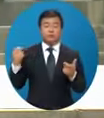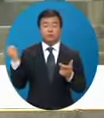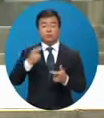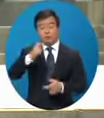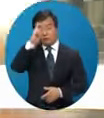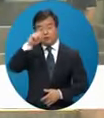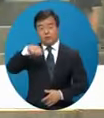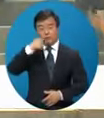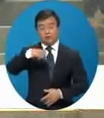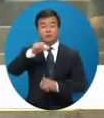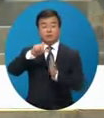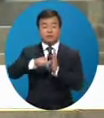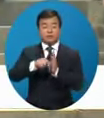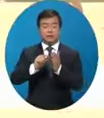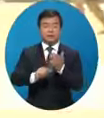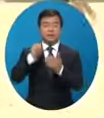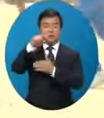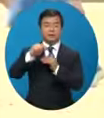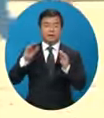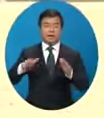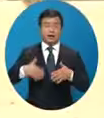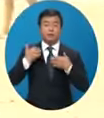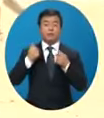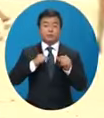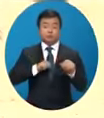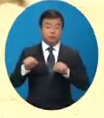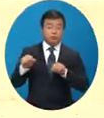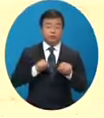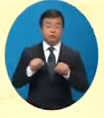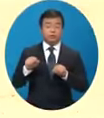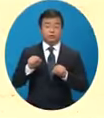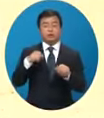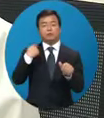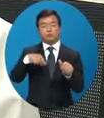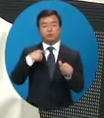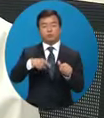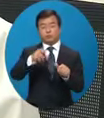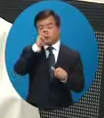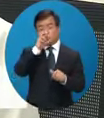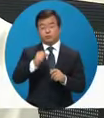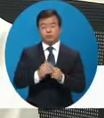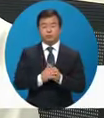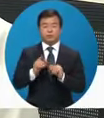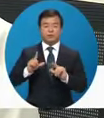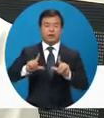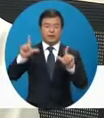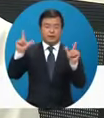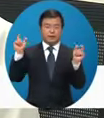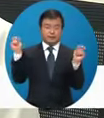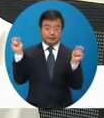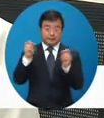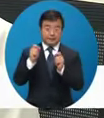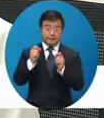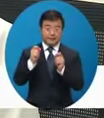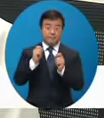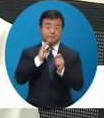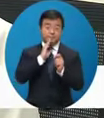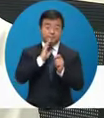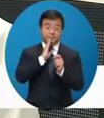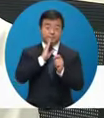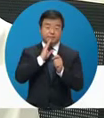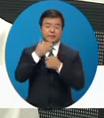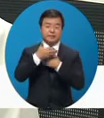등을 활용해 야외에서 가벼운 운동을 하도록 지도하는 것이 좋습니다. 해가 짧아지다 보니까 실내에서만